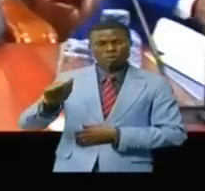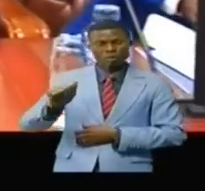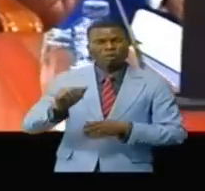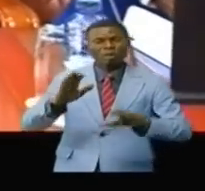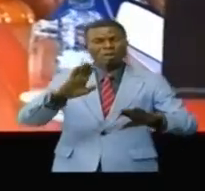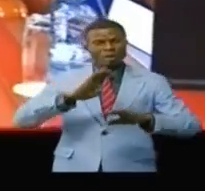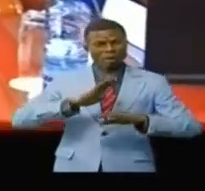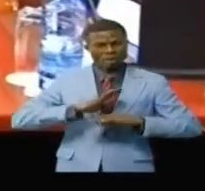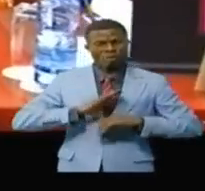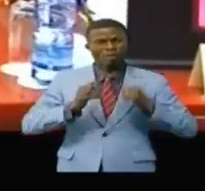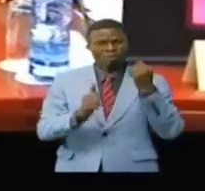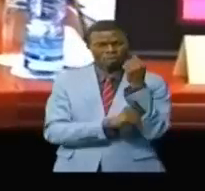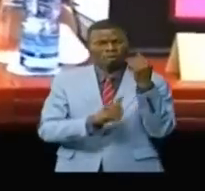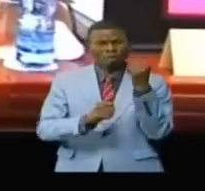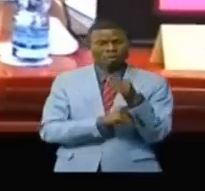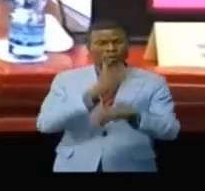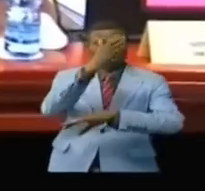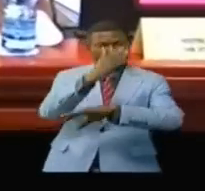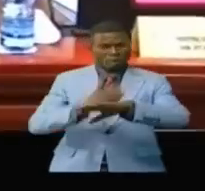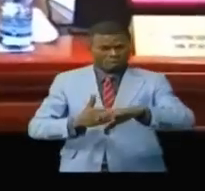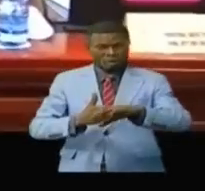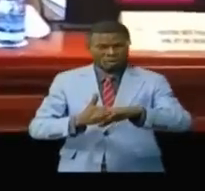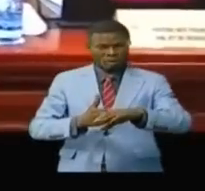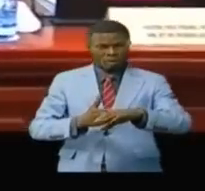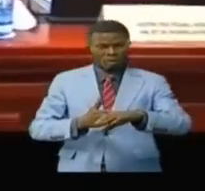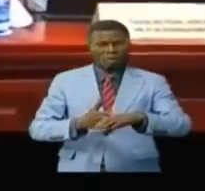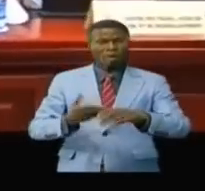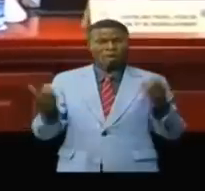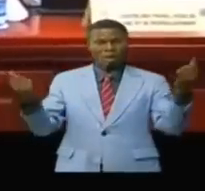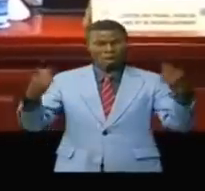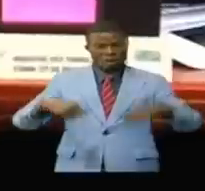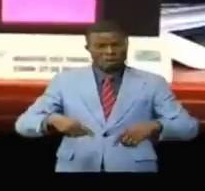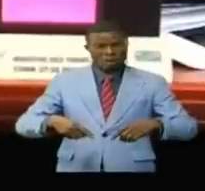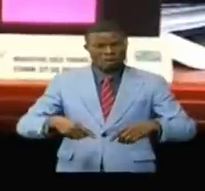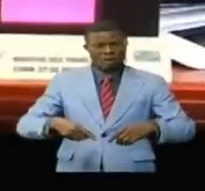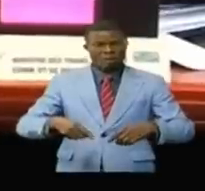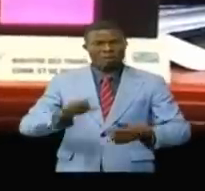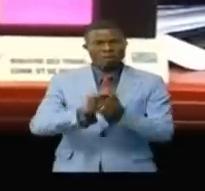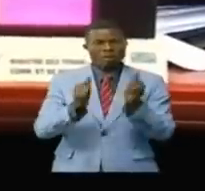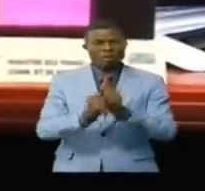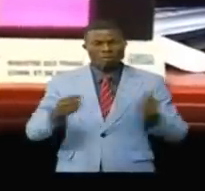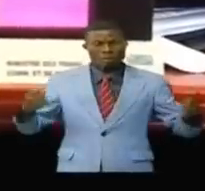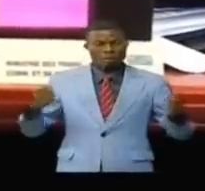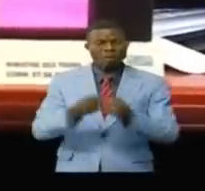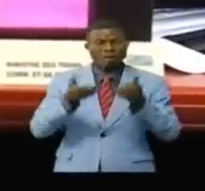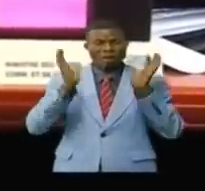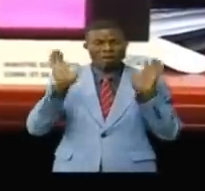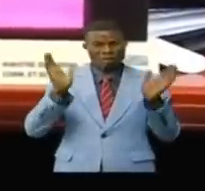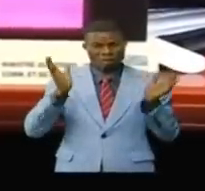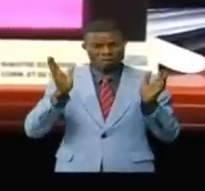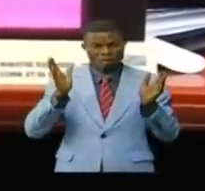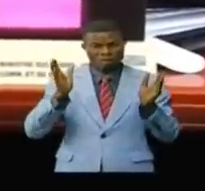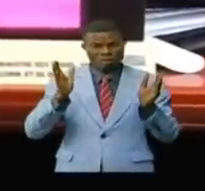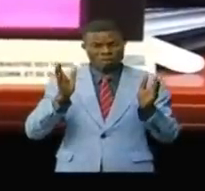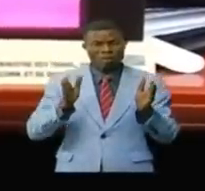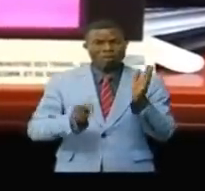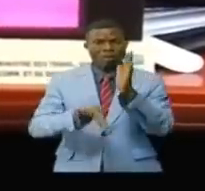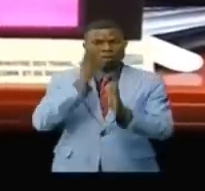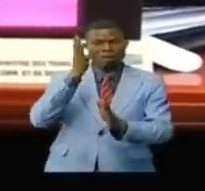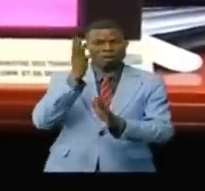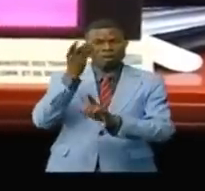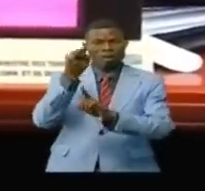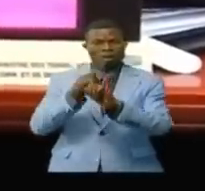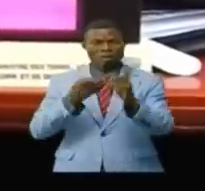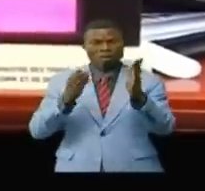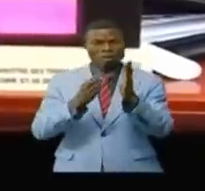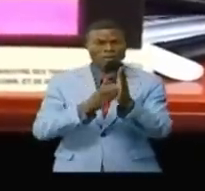des personnes qui ont été blessées à l'occasion de l'accident malheureux qui a eu lieu le 14 septembre